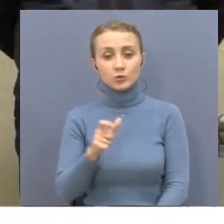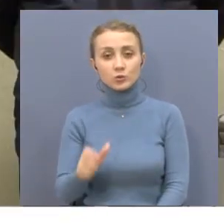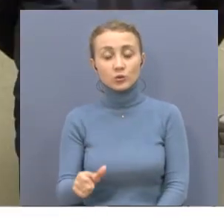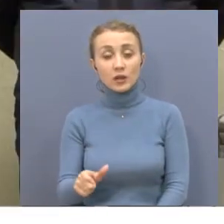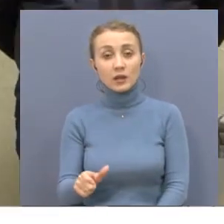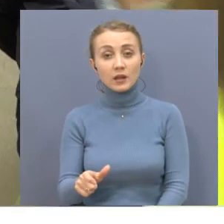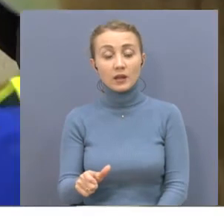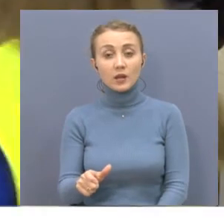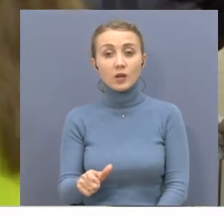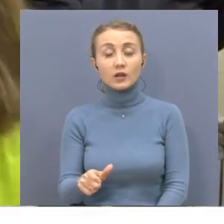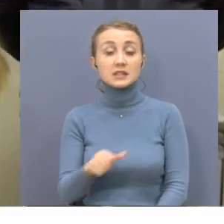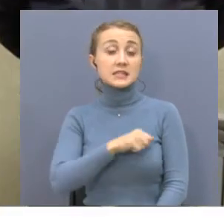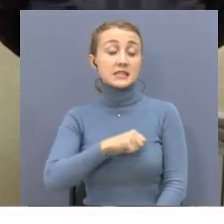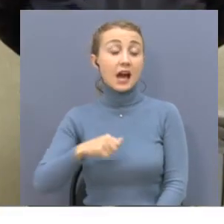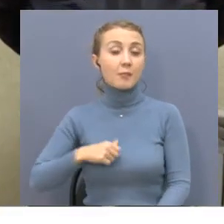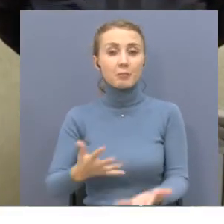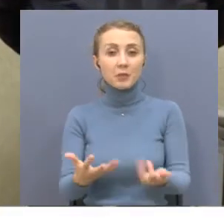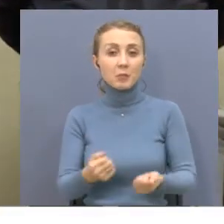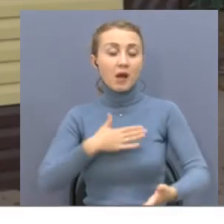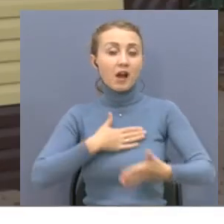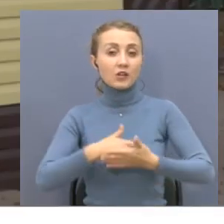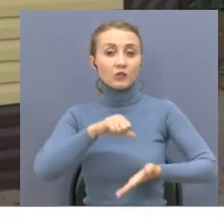жасөспірімдер қылмысының алдын алуға белсенді атсалысып келеді.